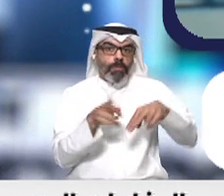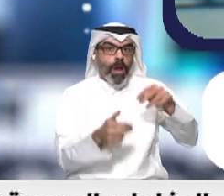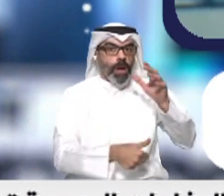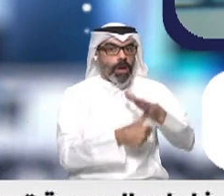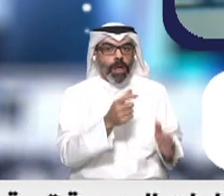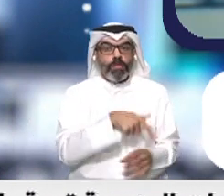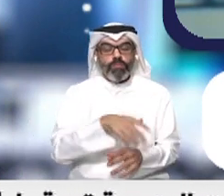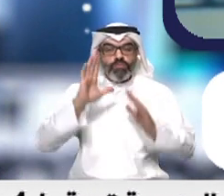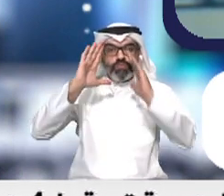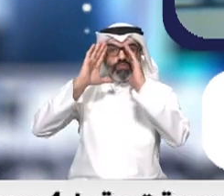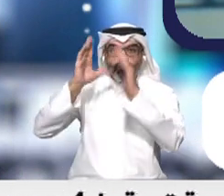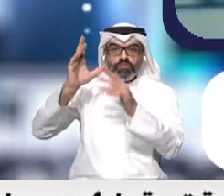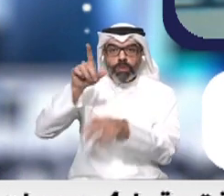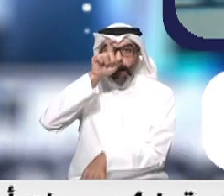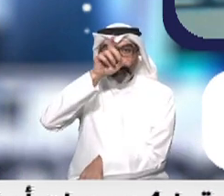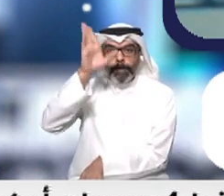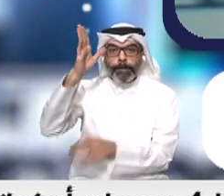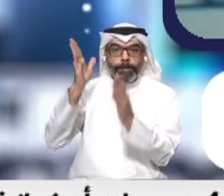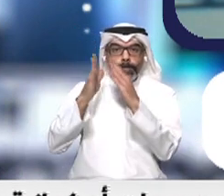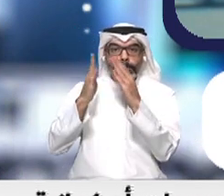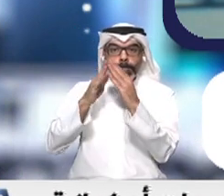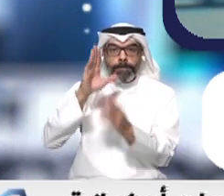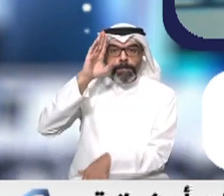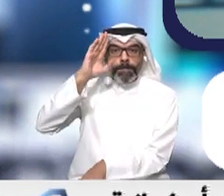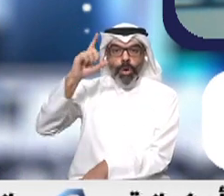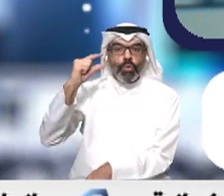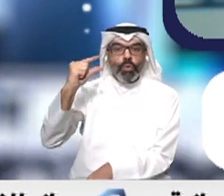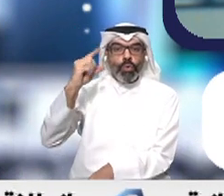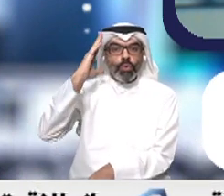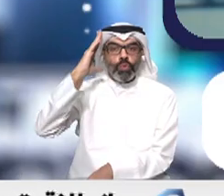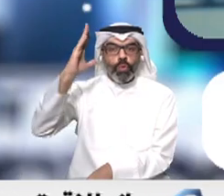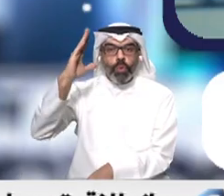من القاهرة المحلل السياسي الدكتور أشرف عبد العزيز، شكرا جزيلا لك.